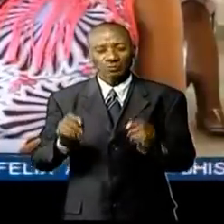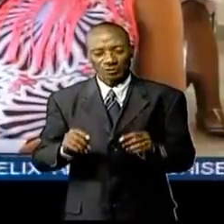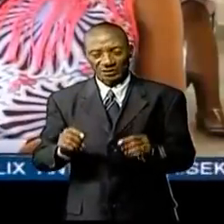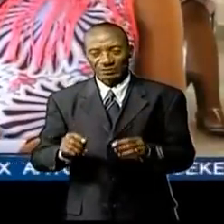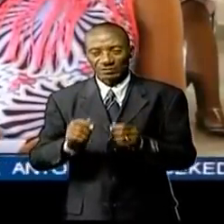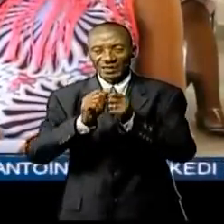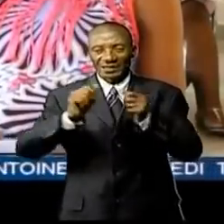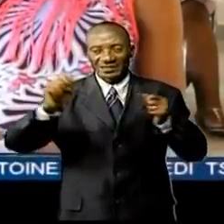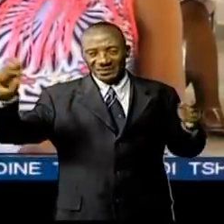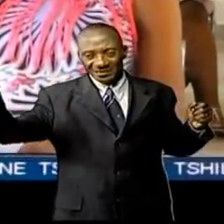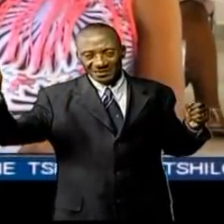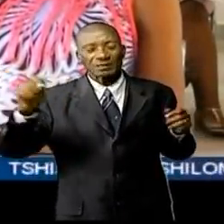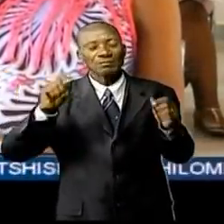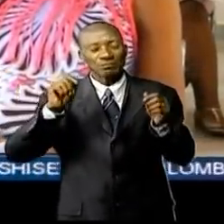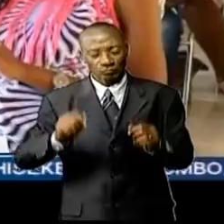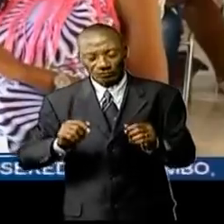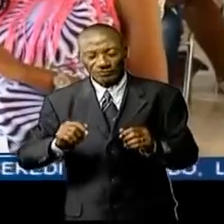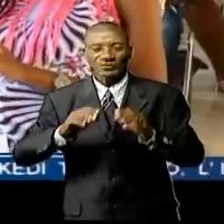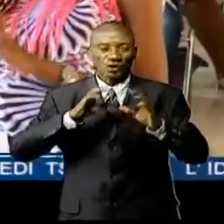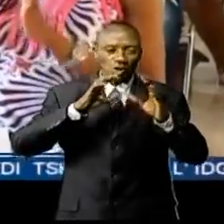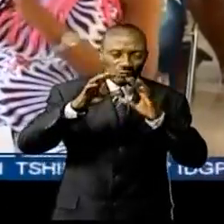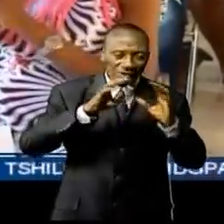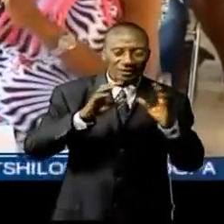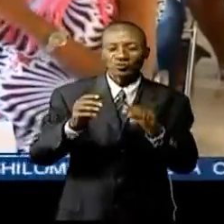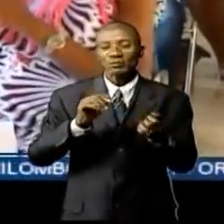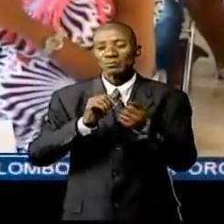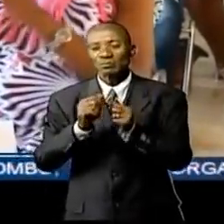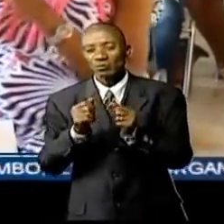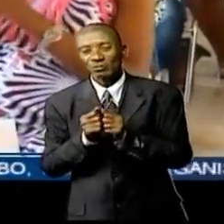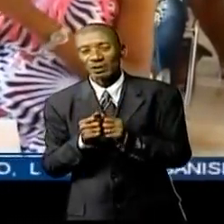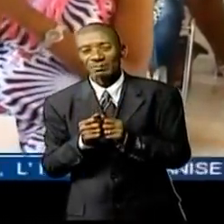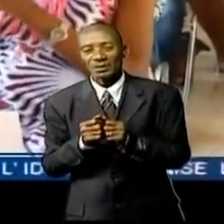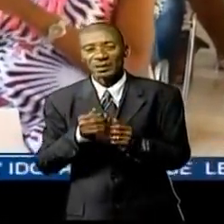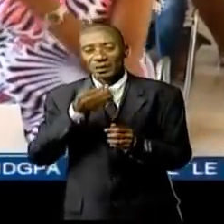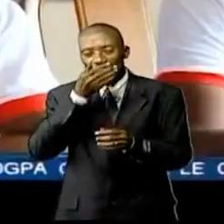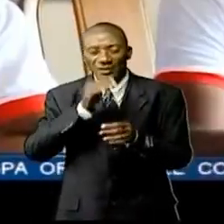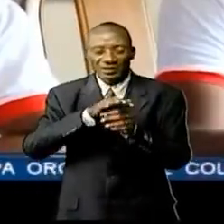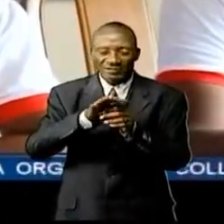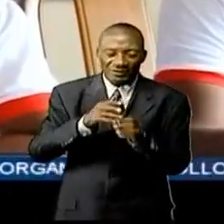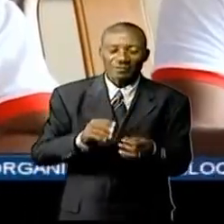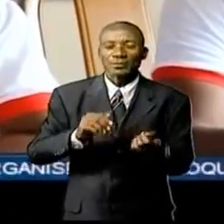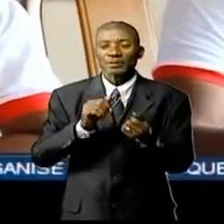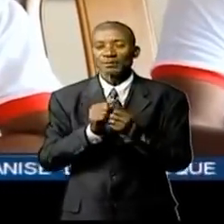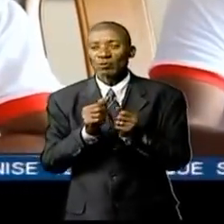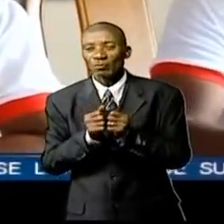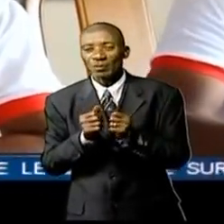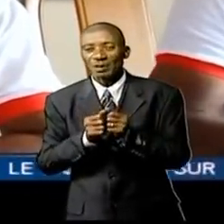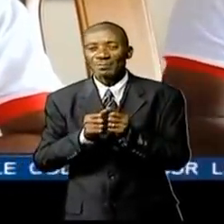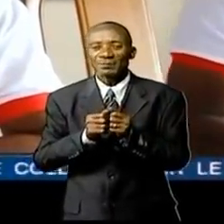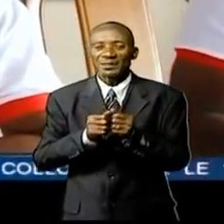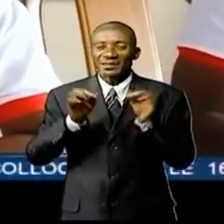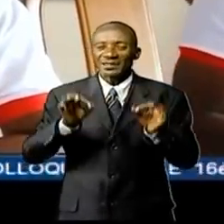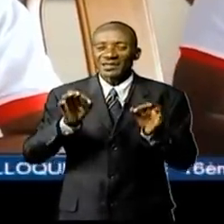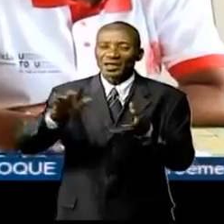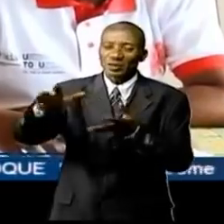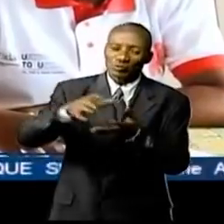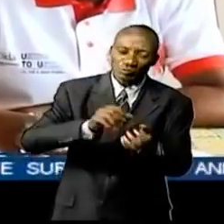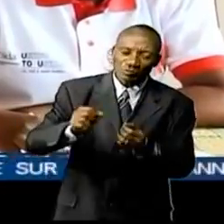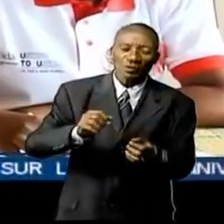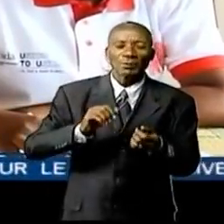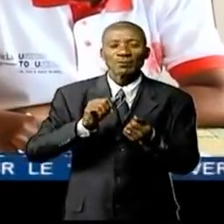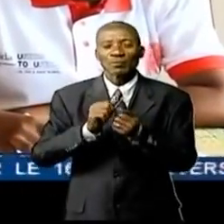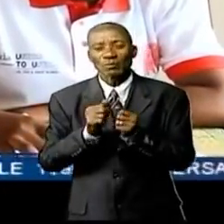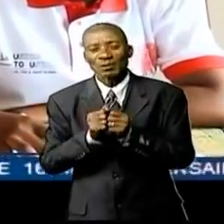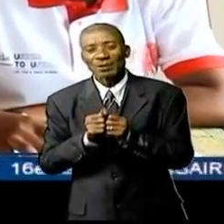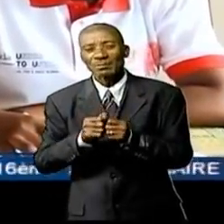COVID-19 et autres maladies contagieuses ou quand il y a des catastrophes naturelles. Cette structure de la jeunesse de la